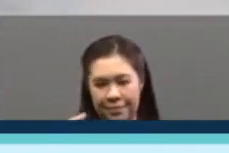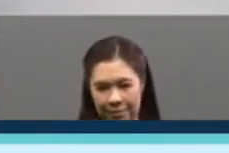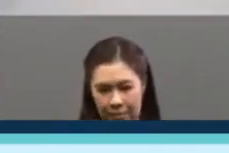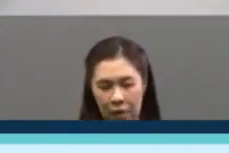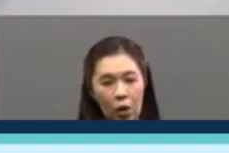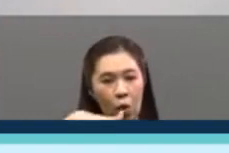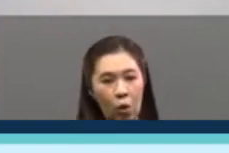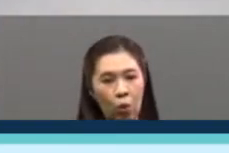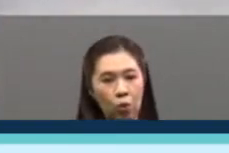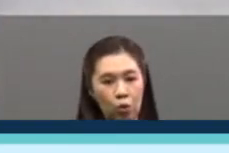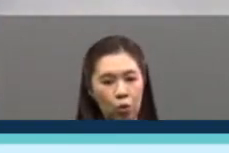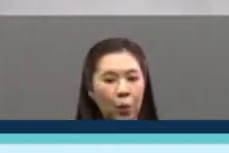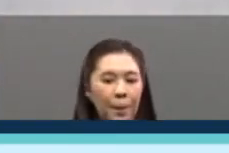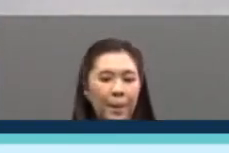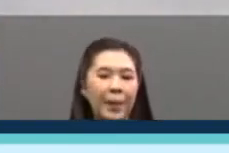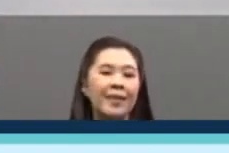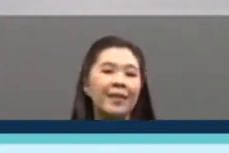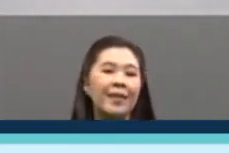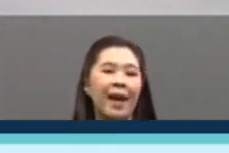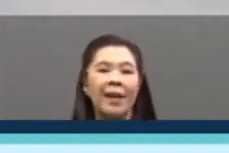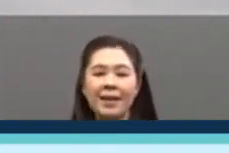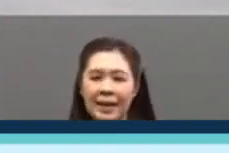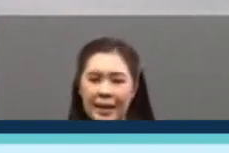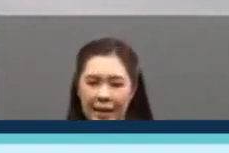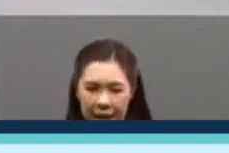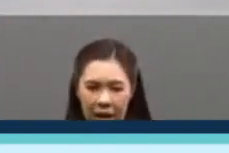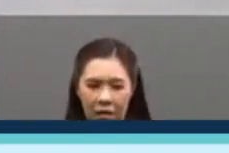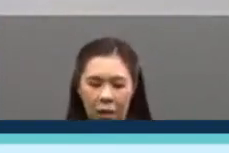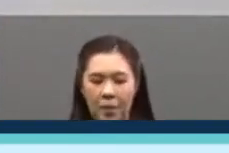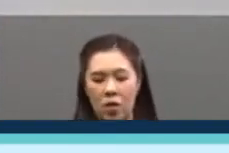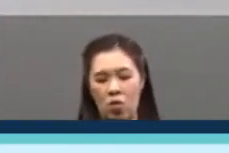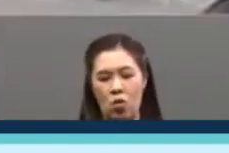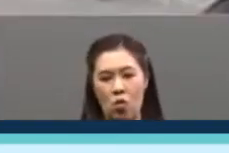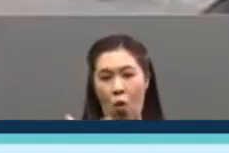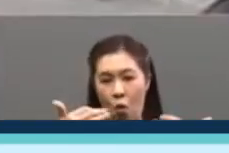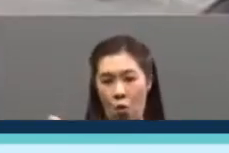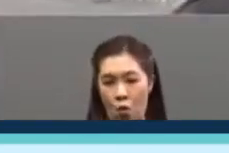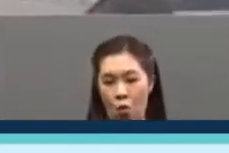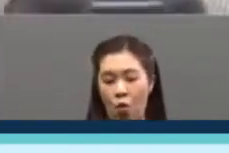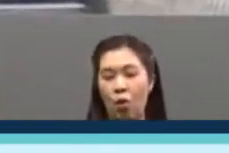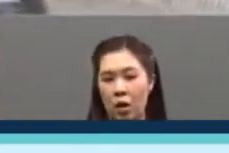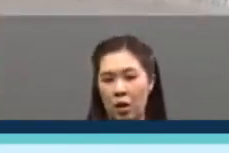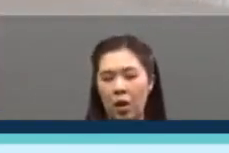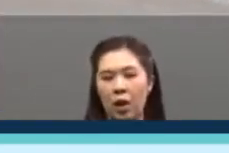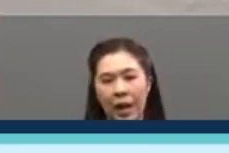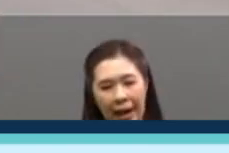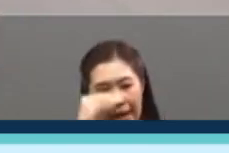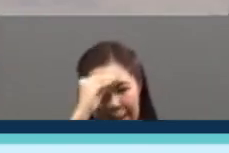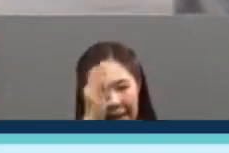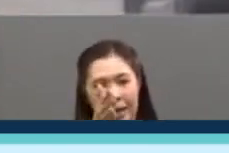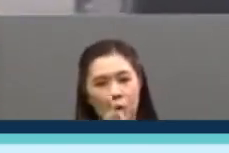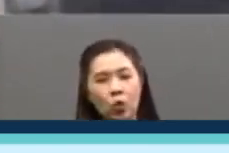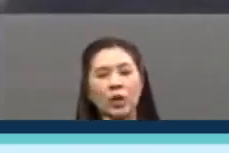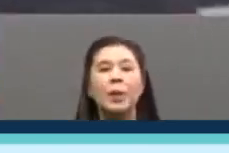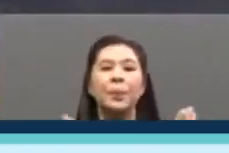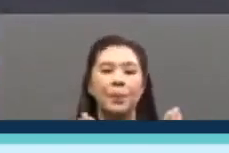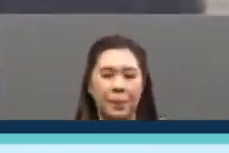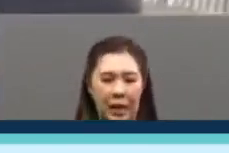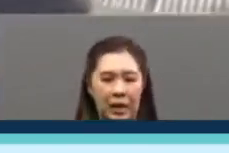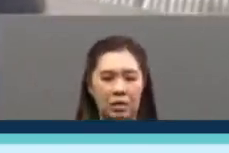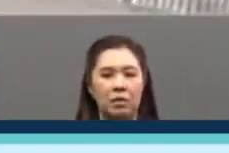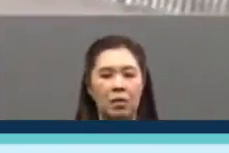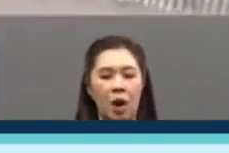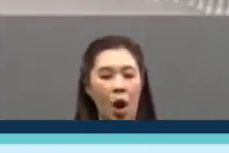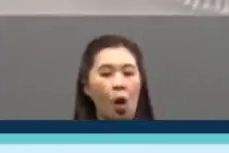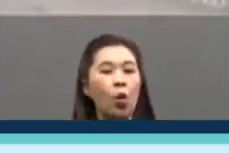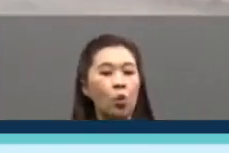คชันต่างๆในการดำเนินการและแจ้งเตือนประชาชนอย่างทั่วถึงมีประสิทธิภาพสำหรับกรณีที่เกิดไฟป่าให้ส่วนที่ก